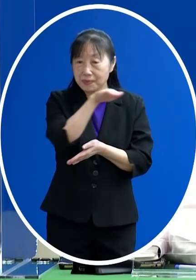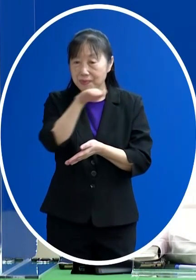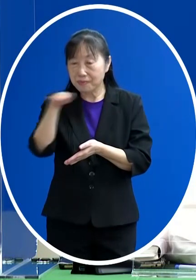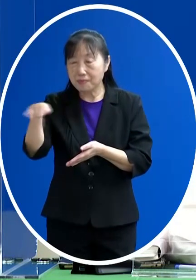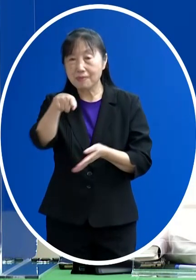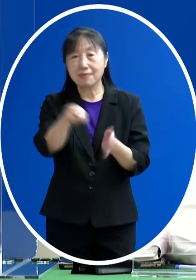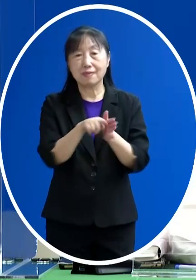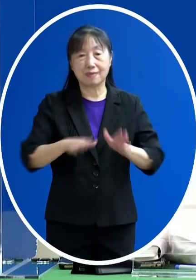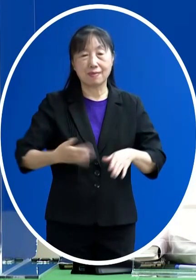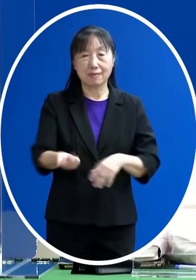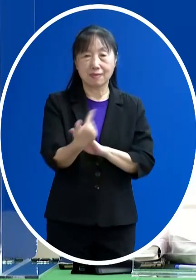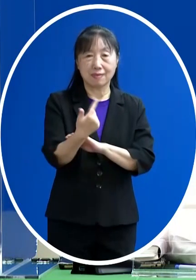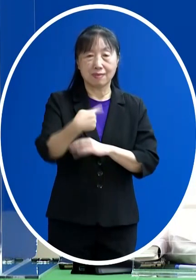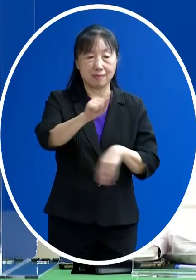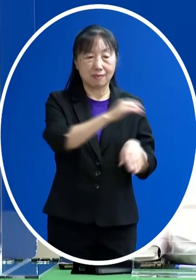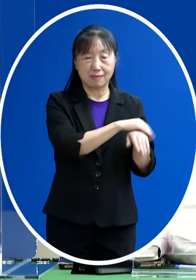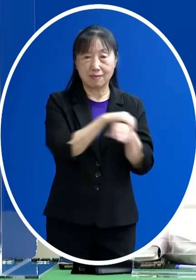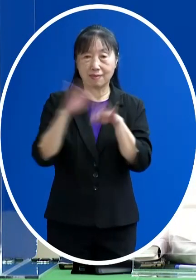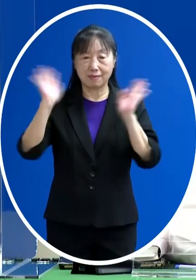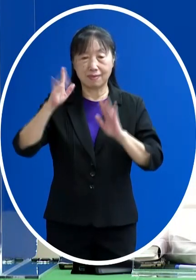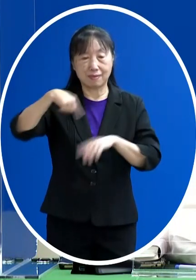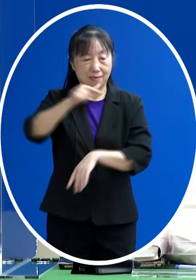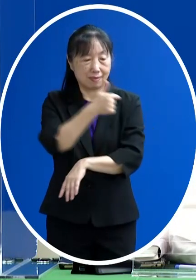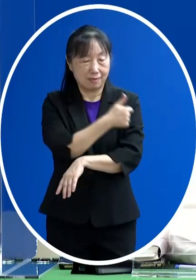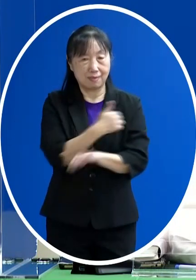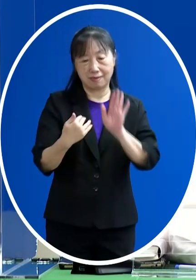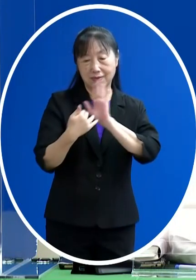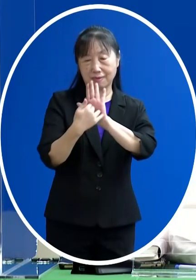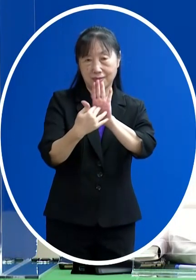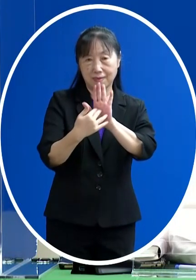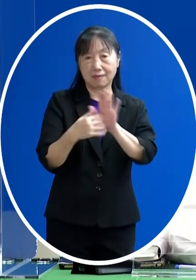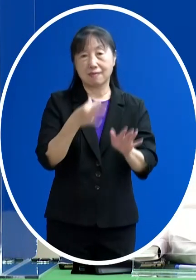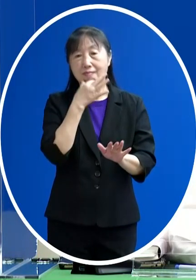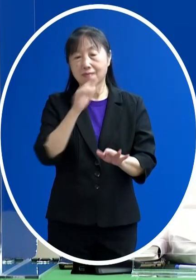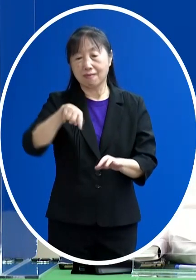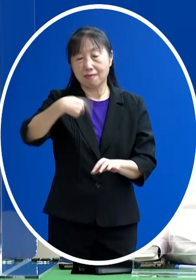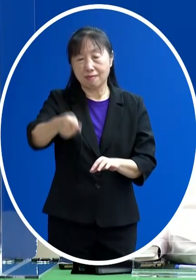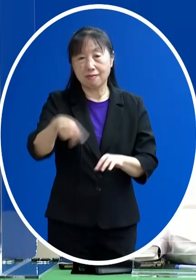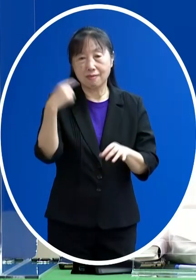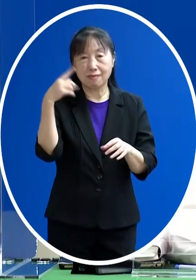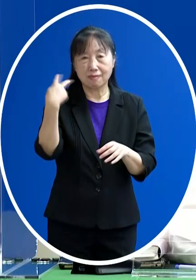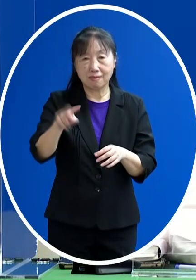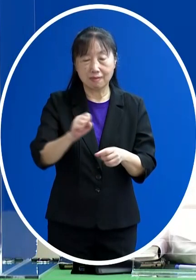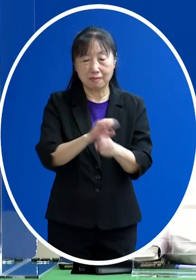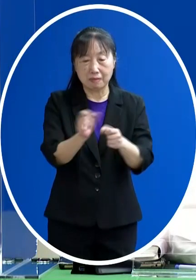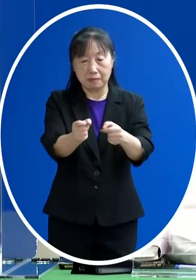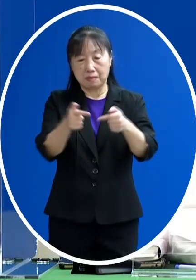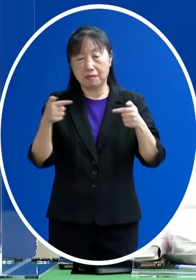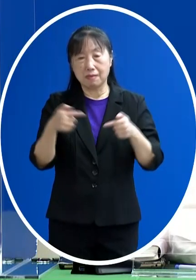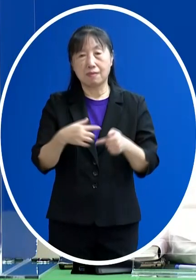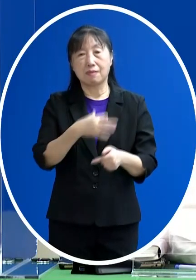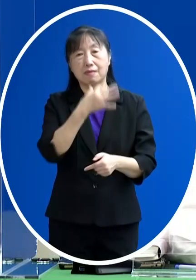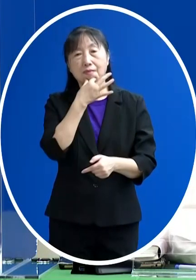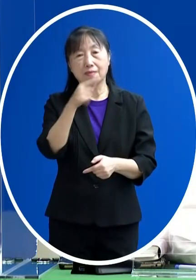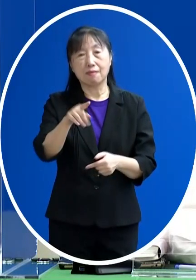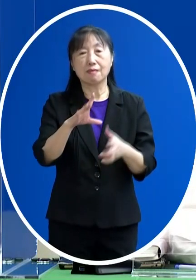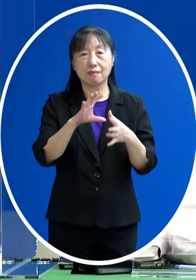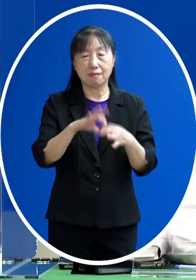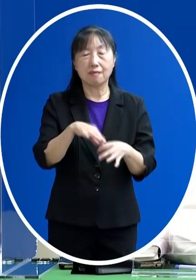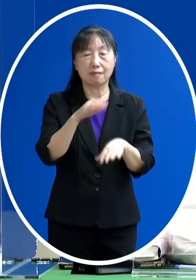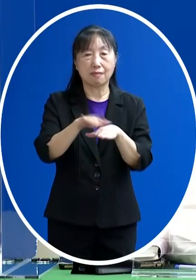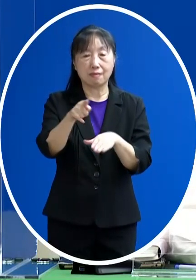把小朋友去接种这个疫苗，来预防下一波疫情可能会容易侵袭的这个未曾染疫或未曾接种疫